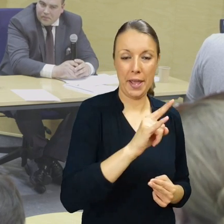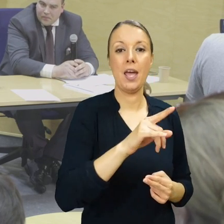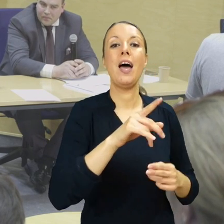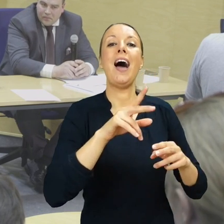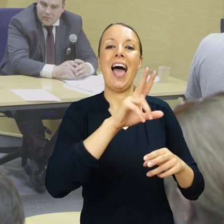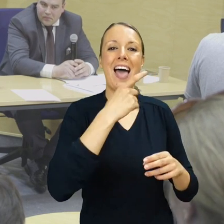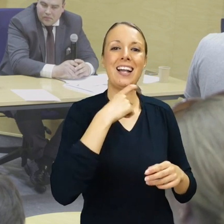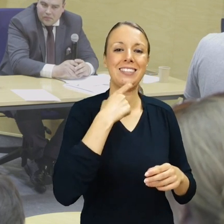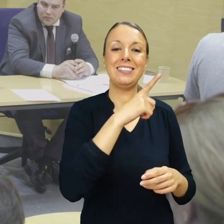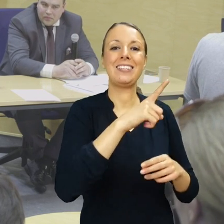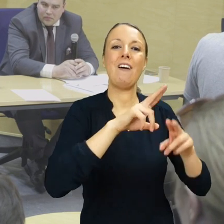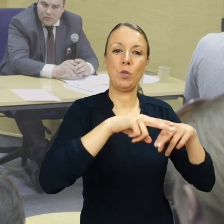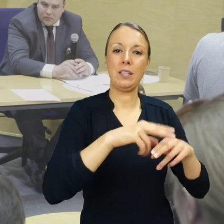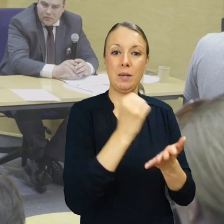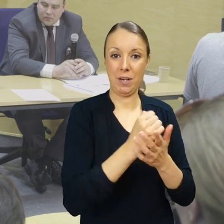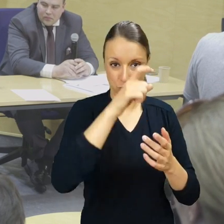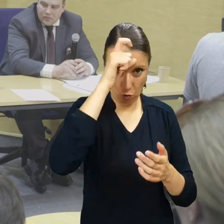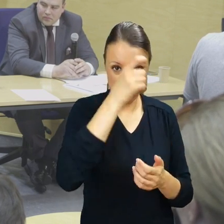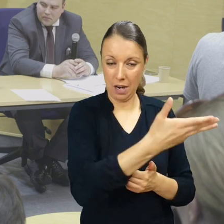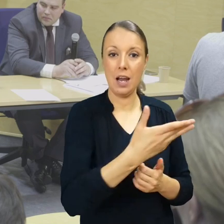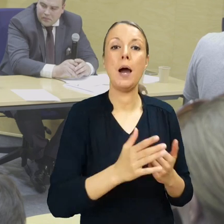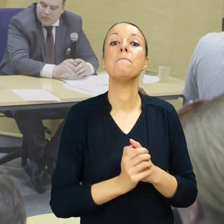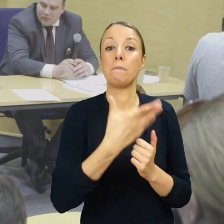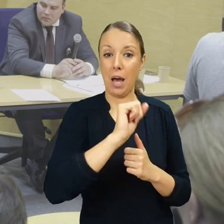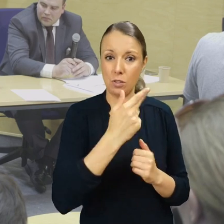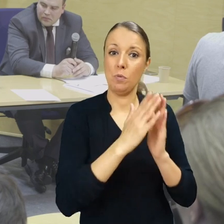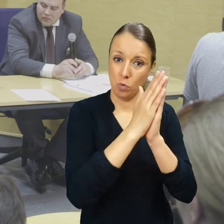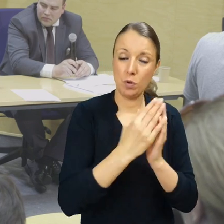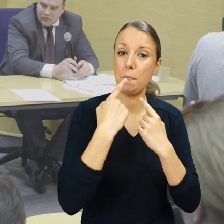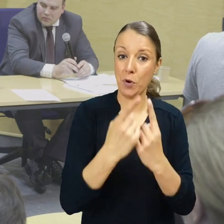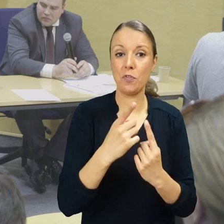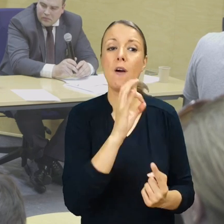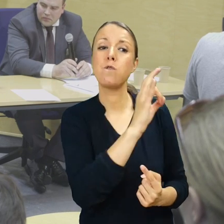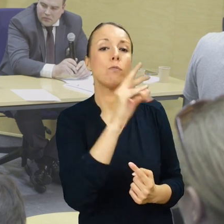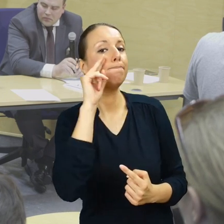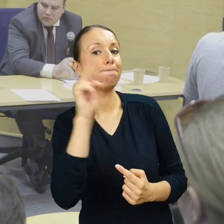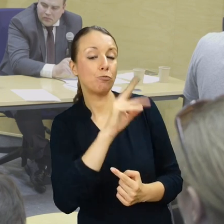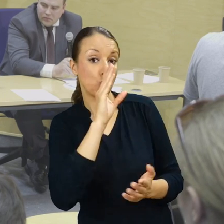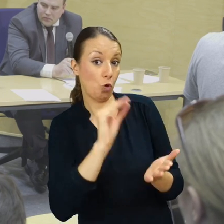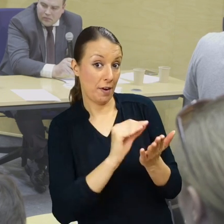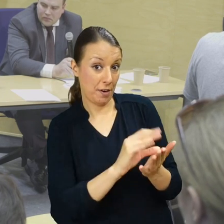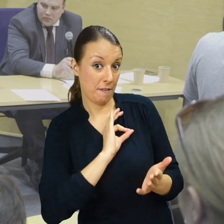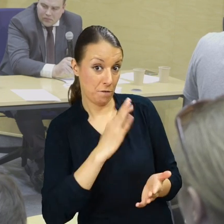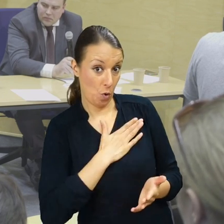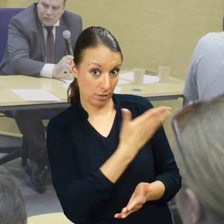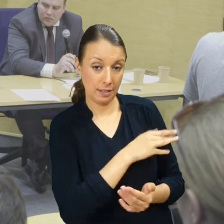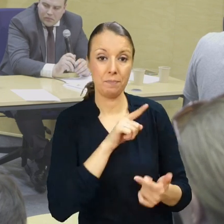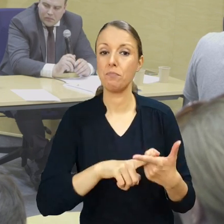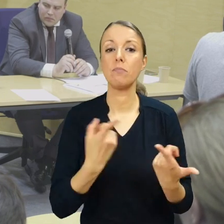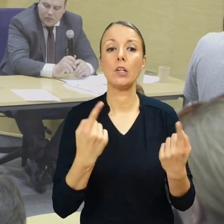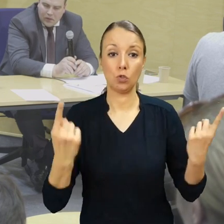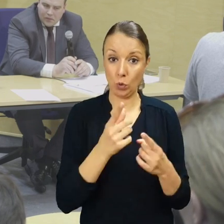prosimy o podobny klucz. Własne doświadczenia, jak jest i jak mogłoby być, chociażby w tym